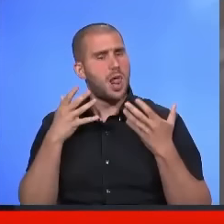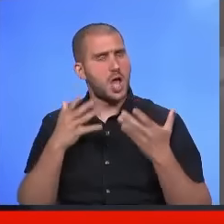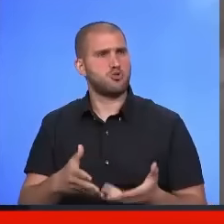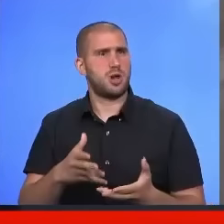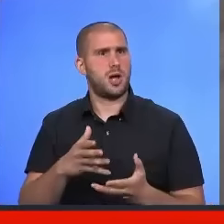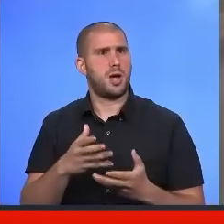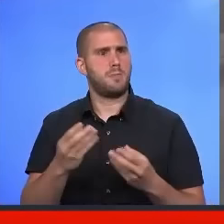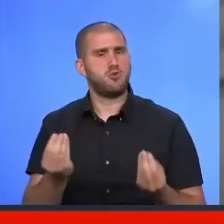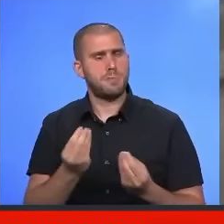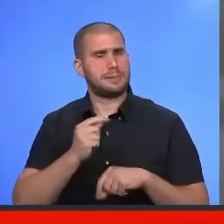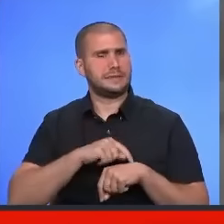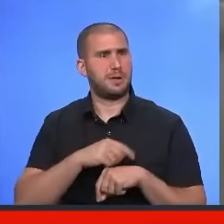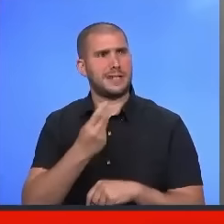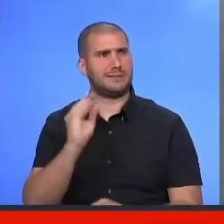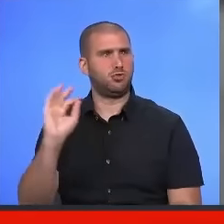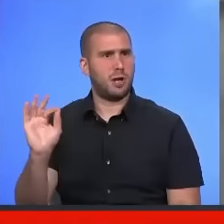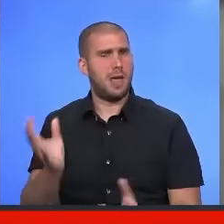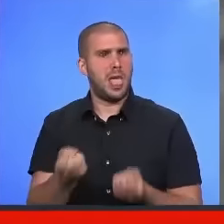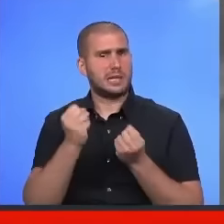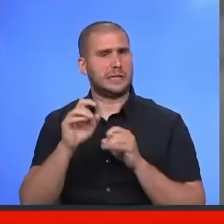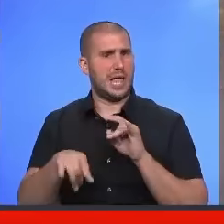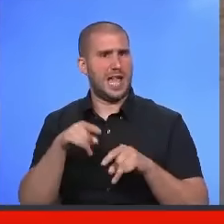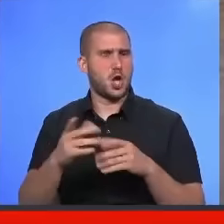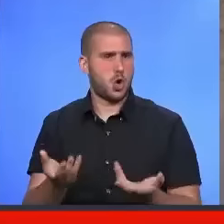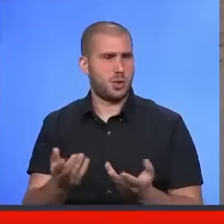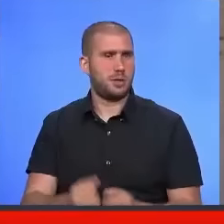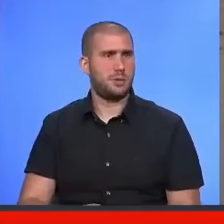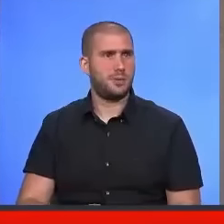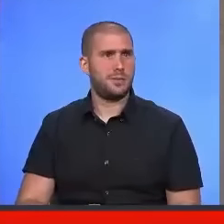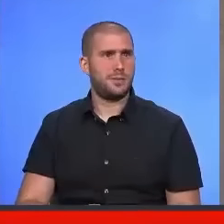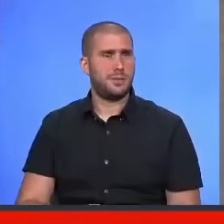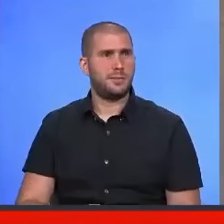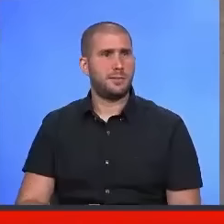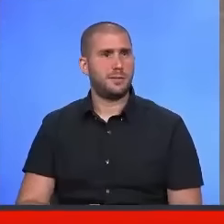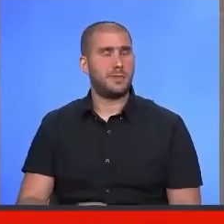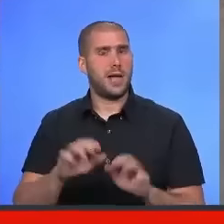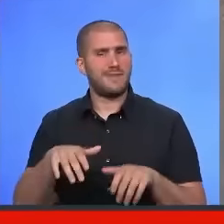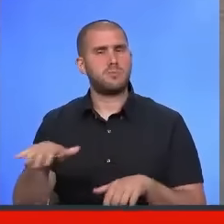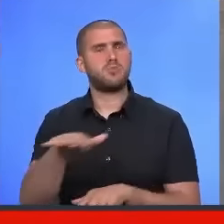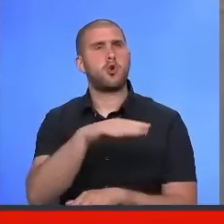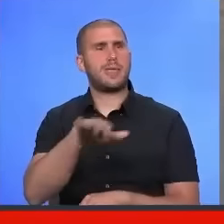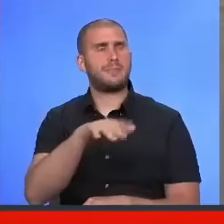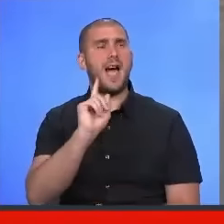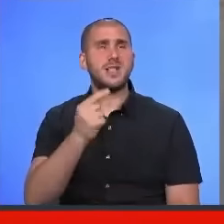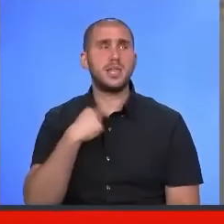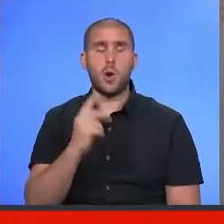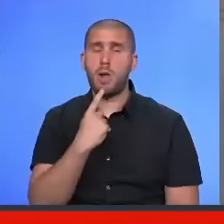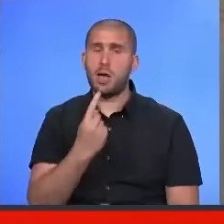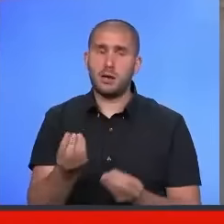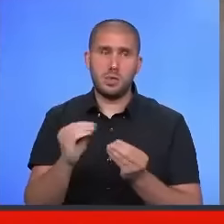משאבים זמן וכסף ולהציל בעלי חיים כלבים משוטטים אבל אני רק יכול